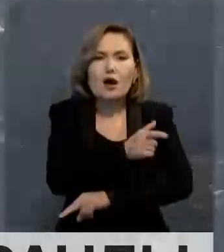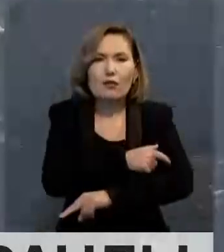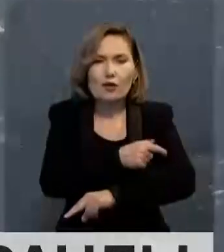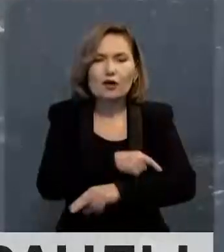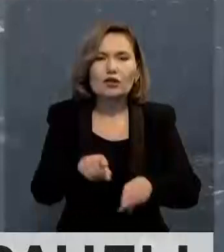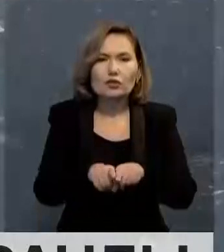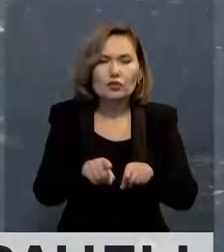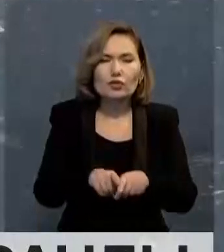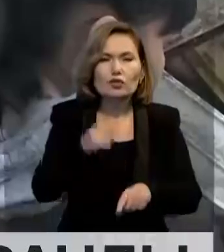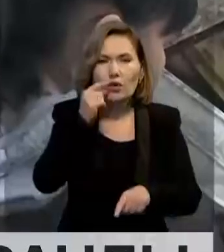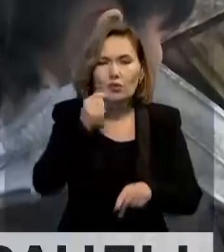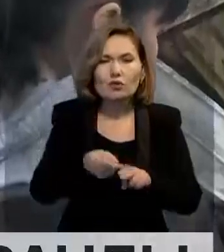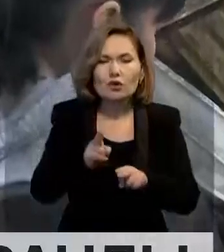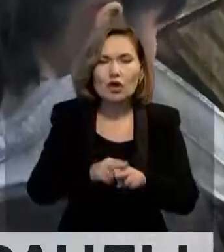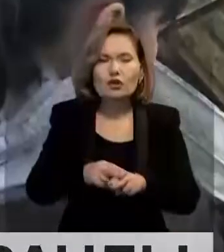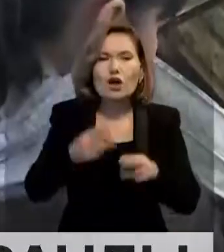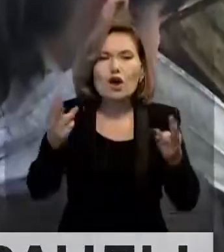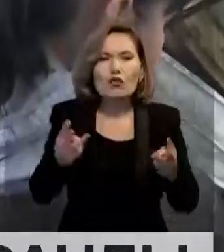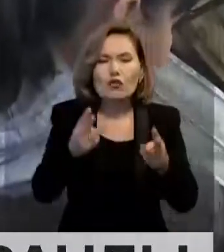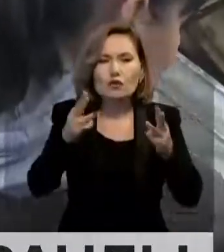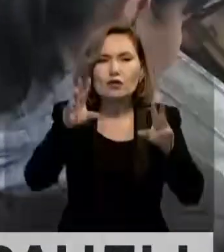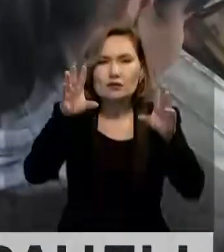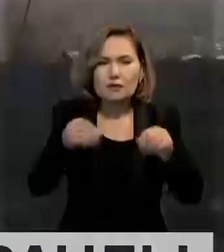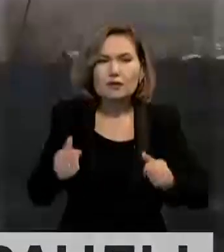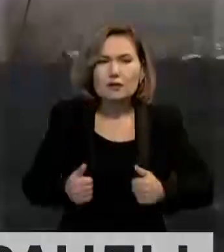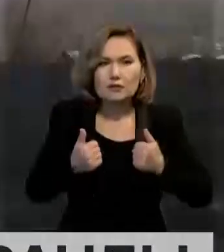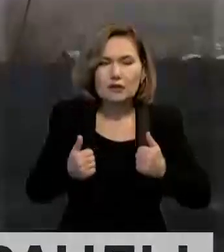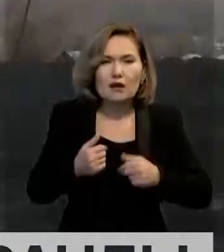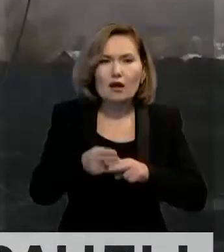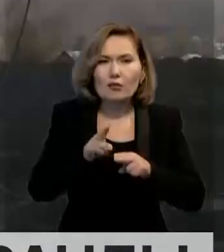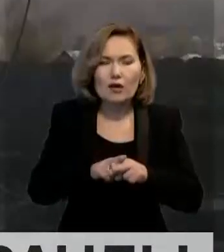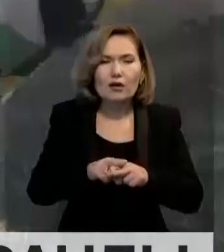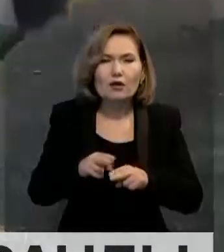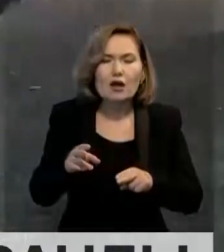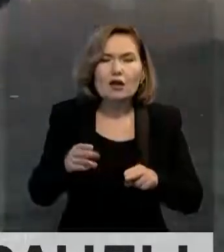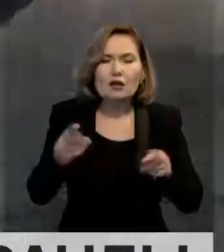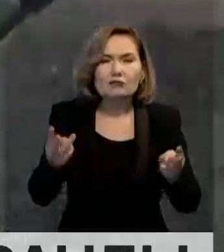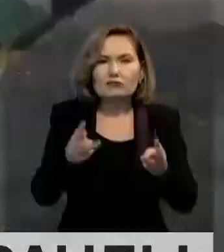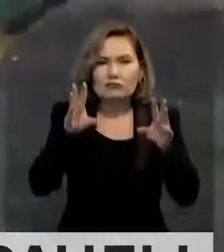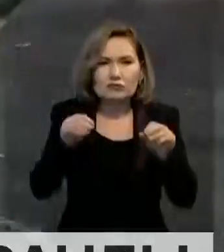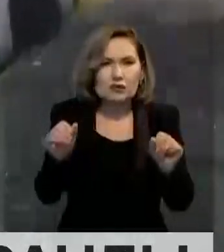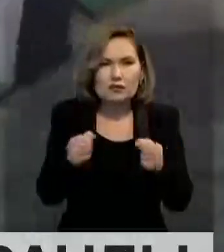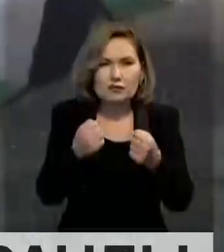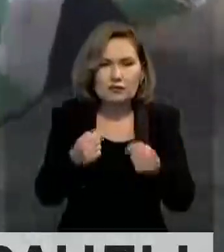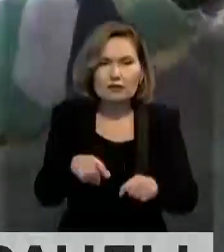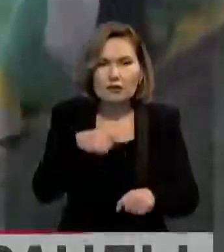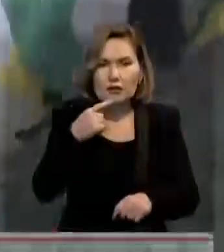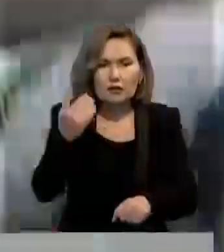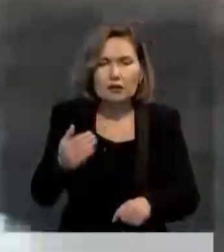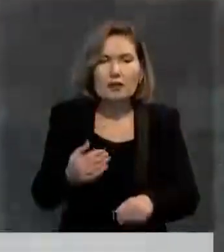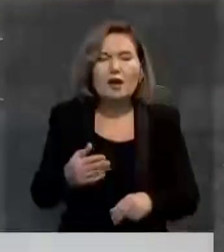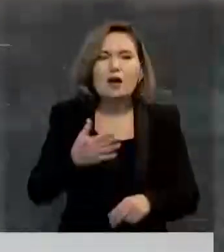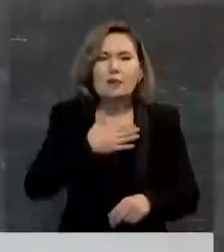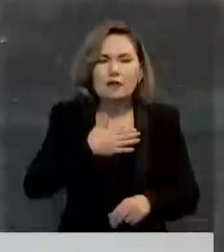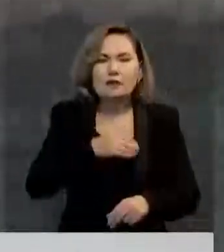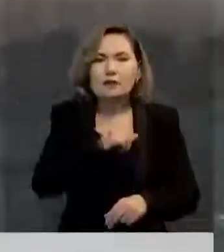өртті тежемек болып тау басына қарай шығып та көріпті. Лапылдаған от еш мұрша бермеген. Вышли наверх. Өзімізше қарап тұрмай бір